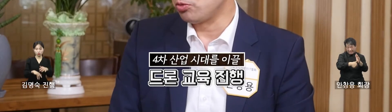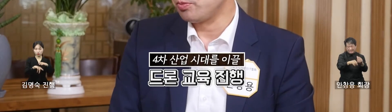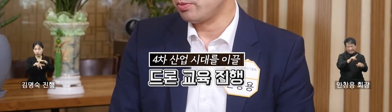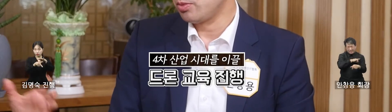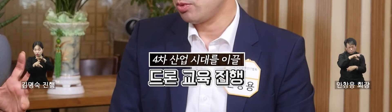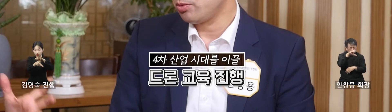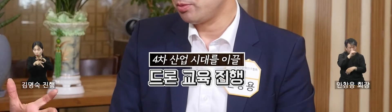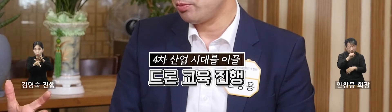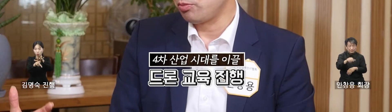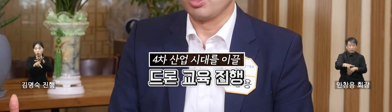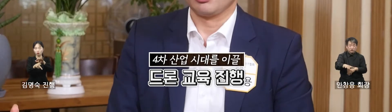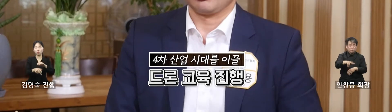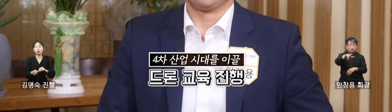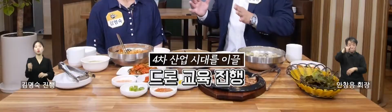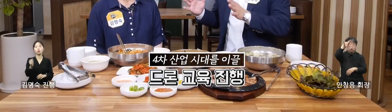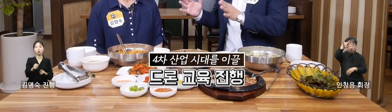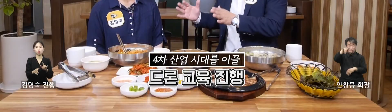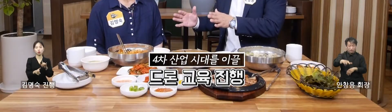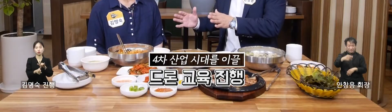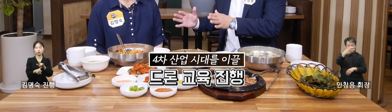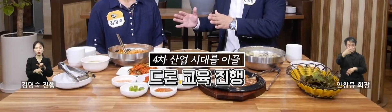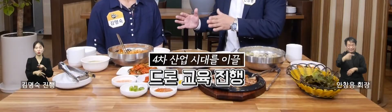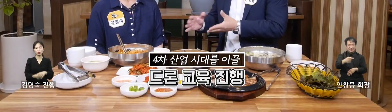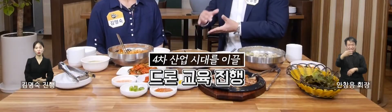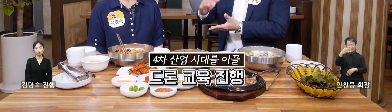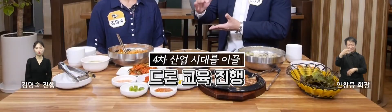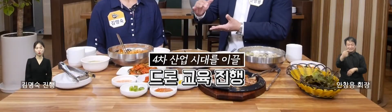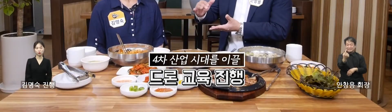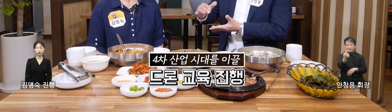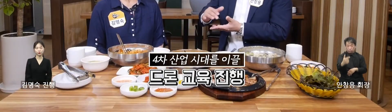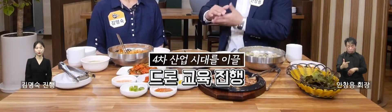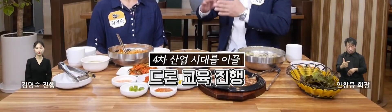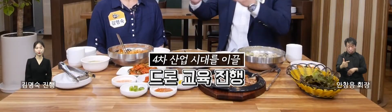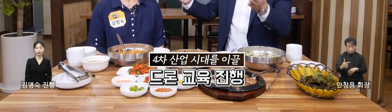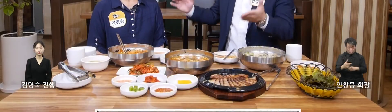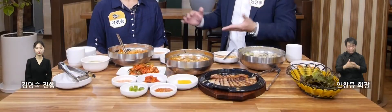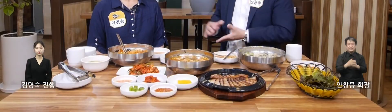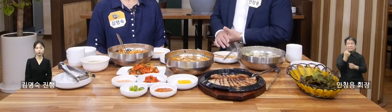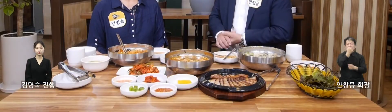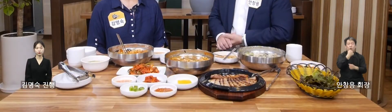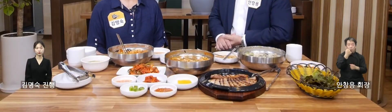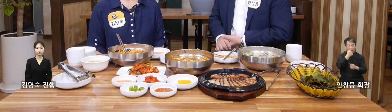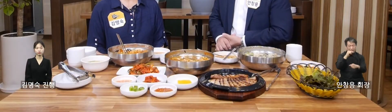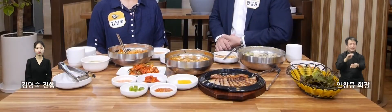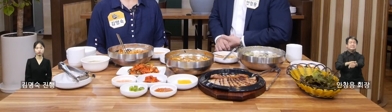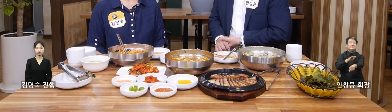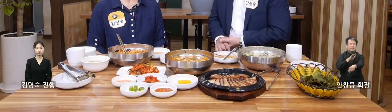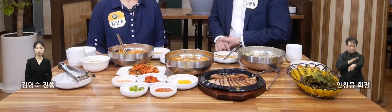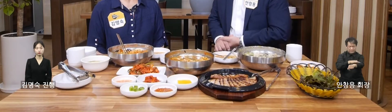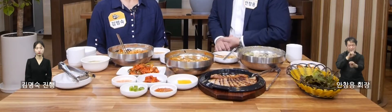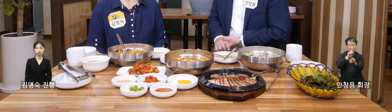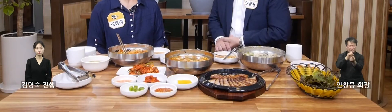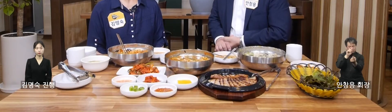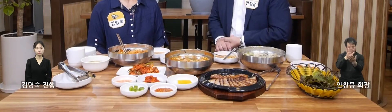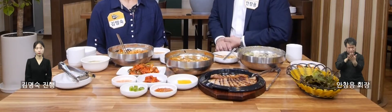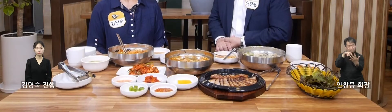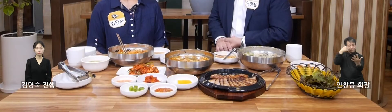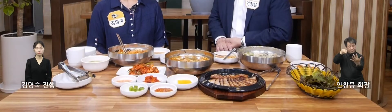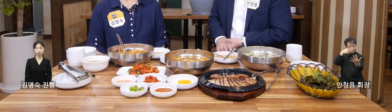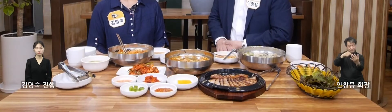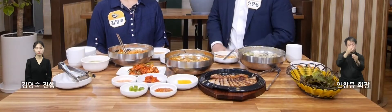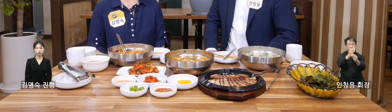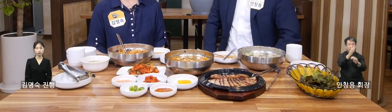드론 교육. 아, 드론 교육도 시켜줘요? 네. 예. 이론과 실습을 저희 교육장 안에서 같이 병행해서 진행을 하고